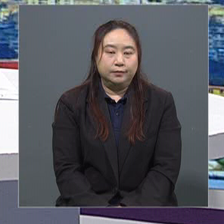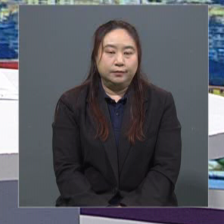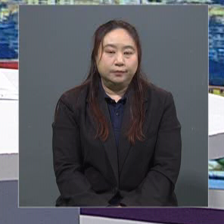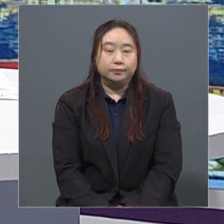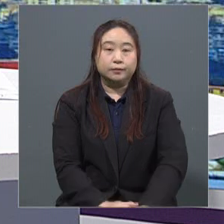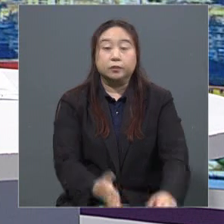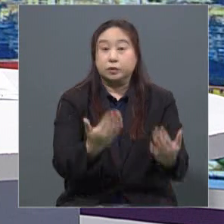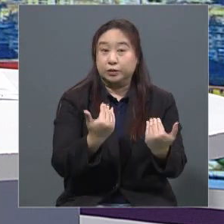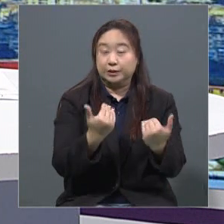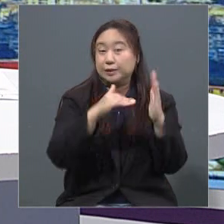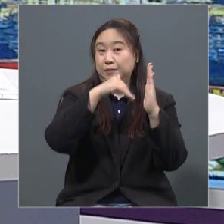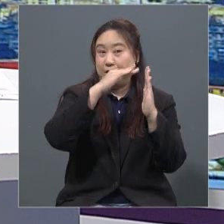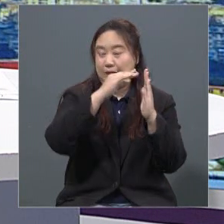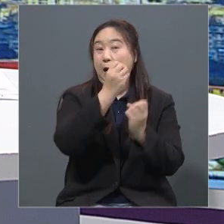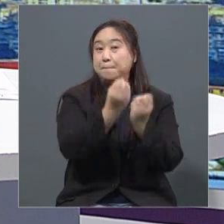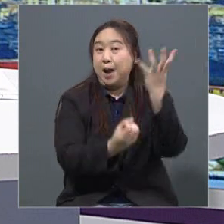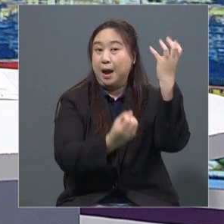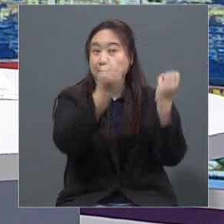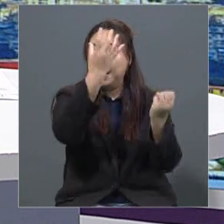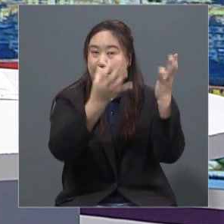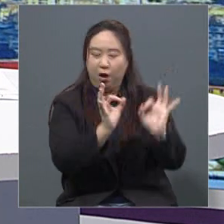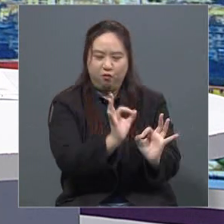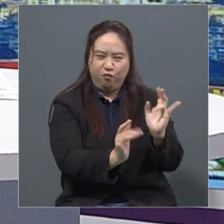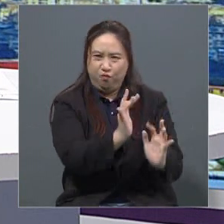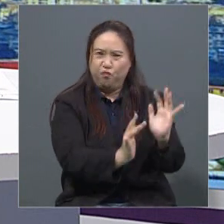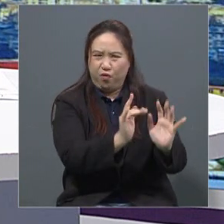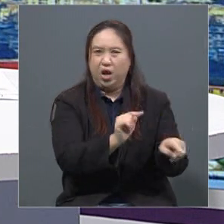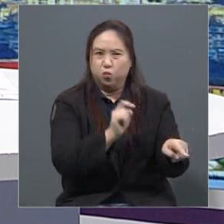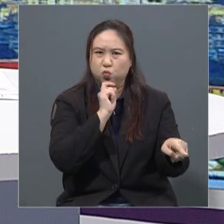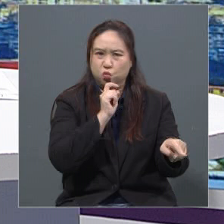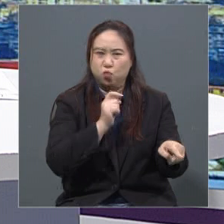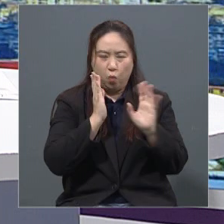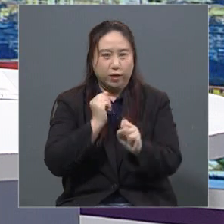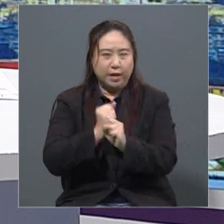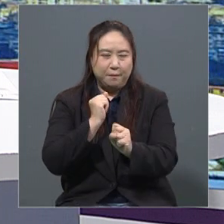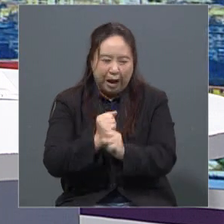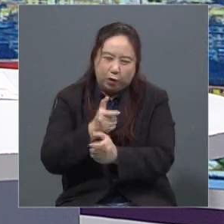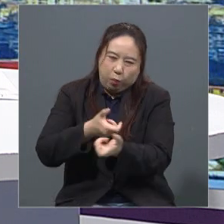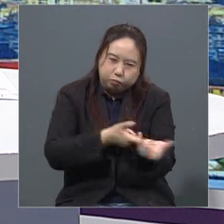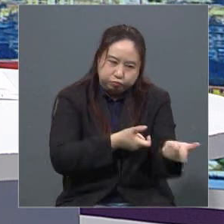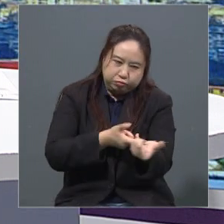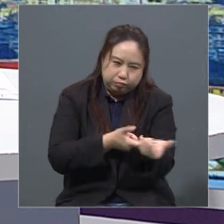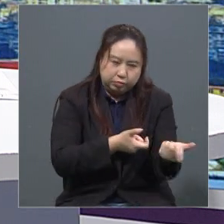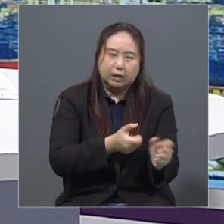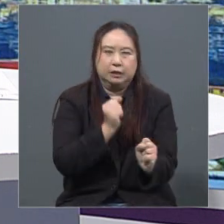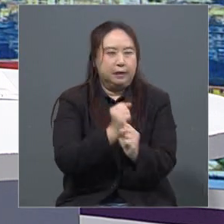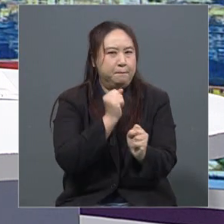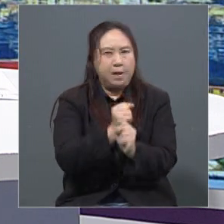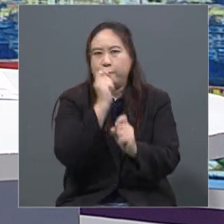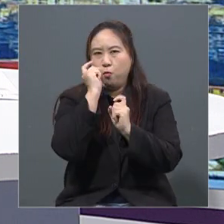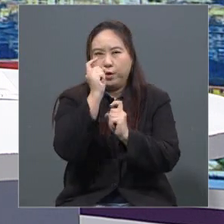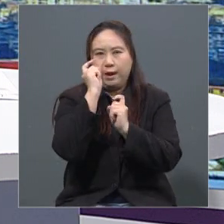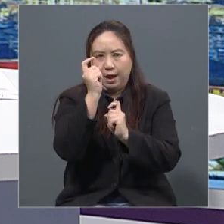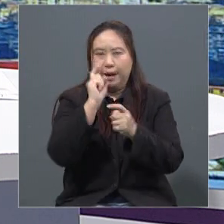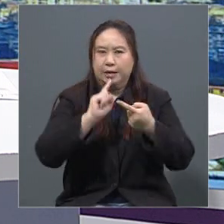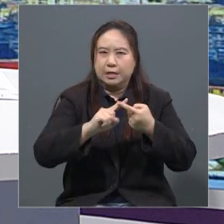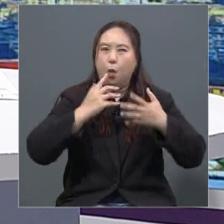ตอนนี้ไฟป่าในพืที่ภาคเหนือถือว่ายังไม่คลี่คลายนะคะและเจ้าหน้าที่ก็ต้องเข้าไปดับไฟต่อเนื่องทีเดียวการทำงานก็มีความเสี่ยงค่ะทั้งเรื่องของ